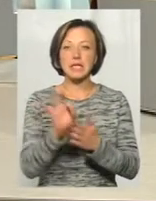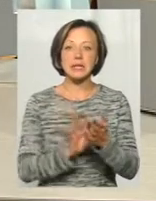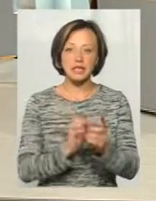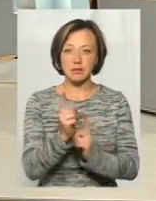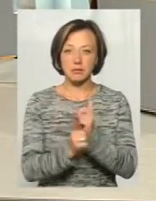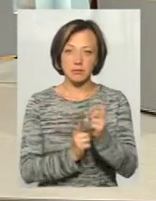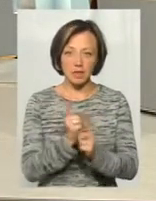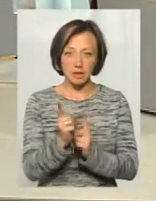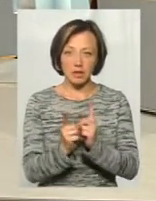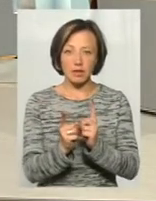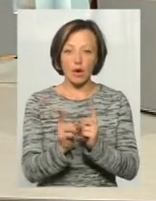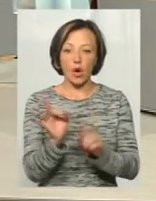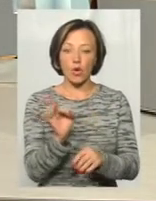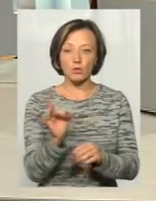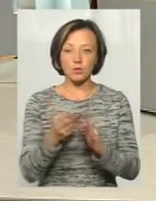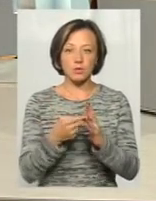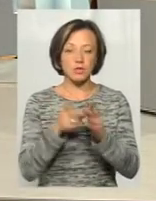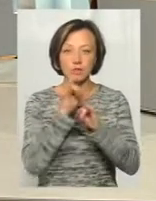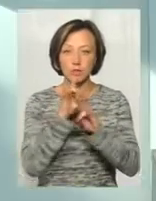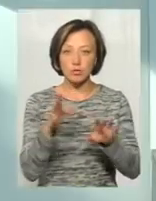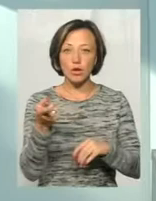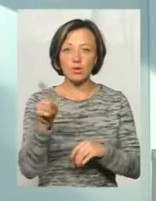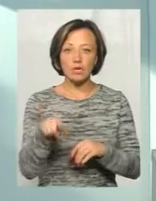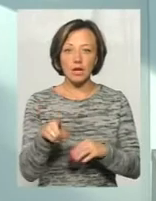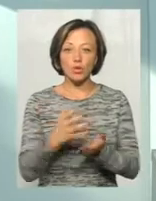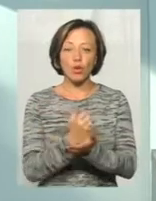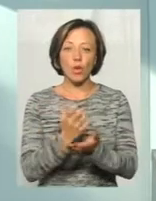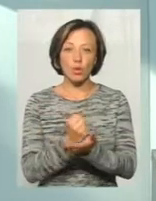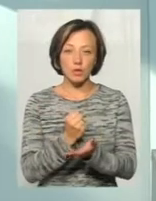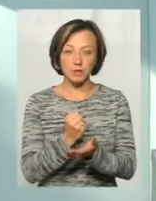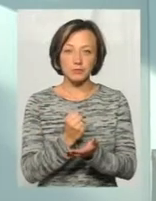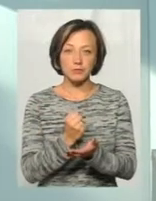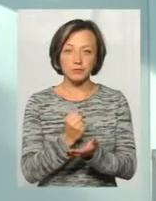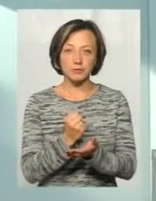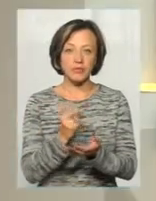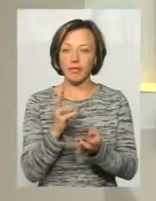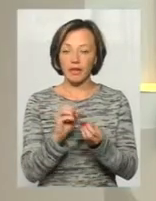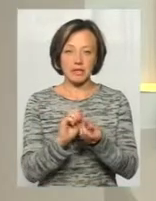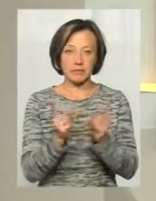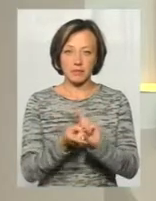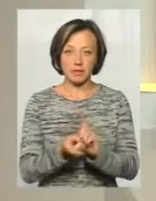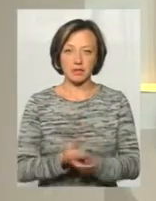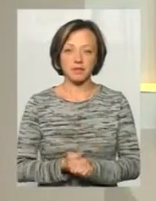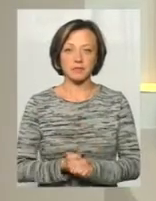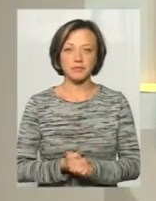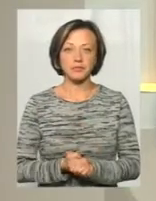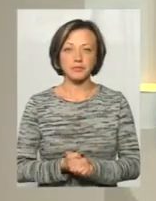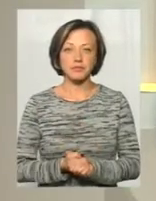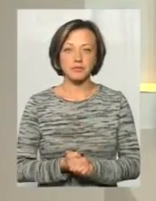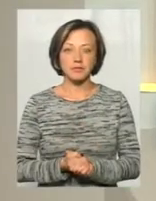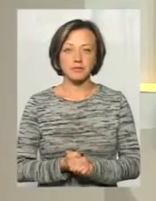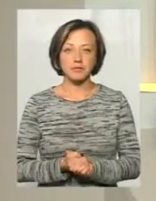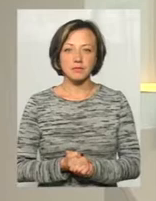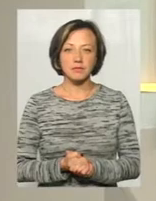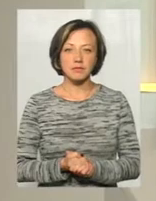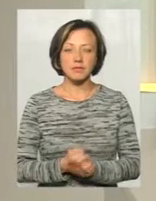скажімо, змін розміру субсидій не відбудеться, оскільки їх доходи, ну, скажімо так, не змінені, да, якщо ці доходи складалися з